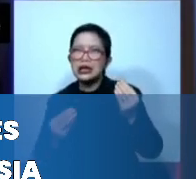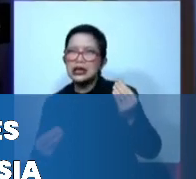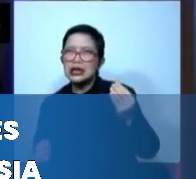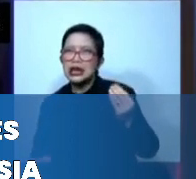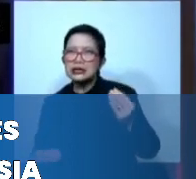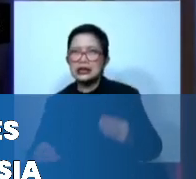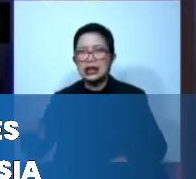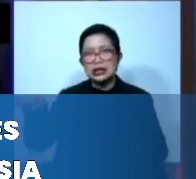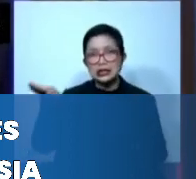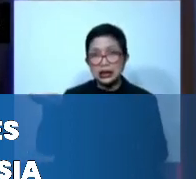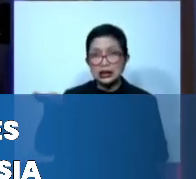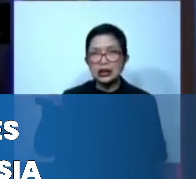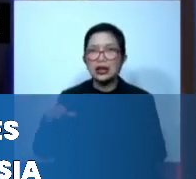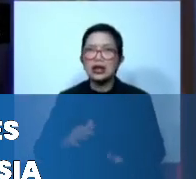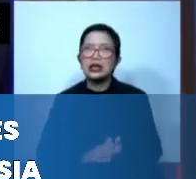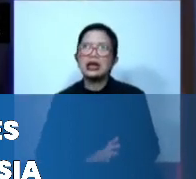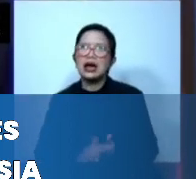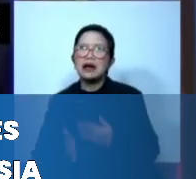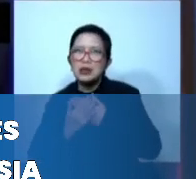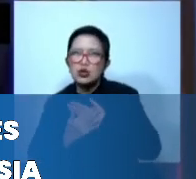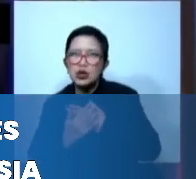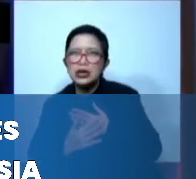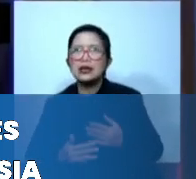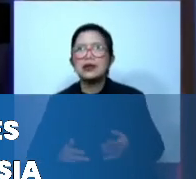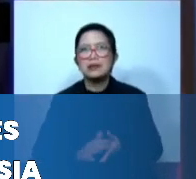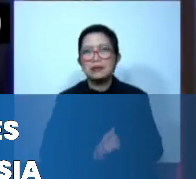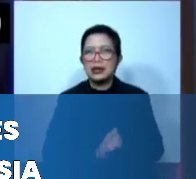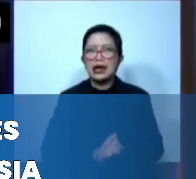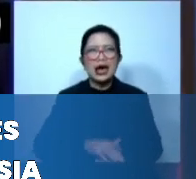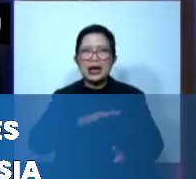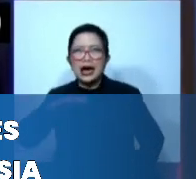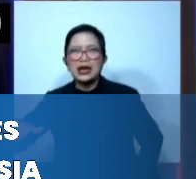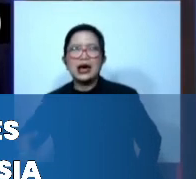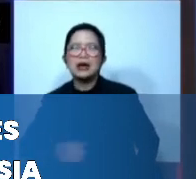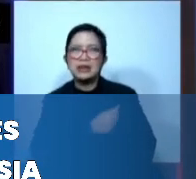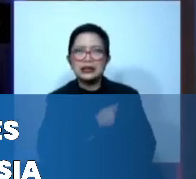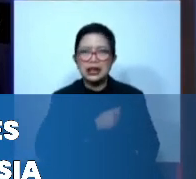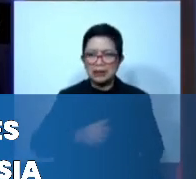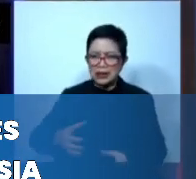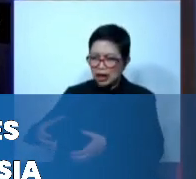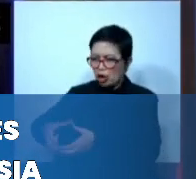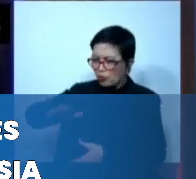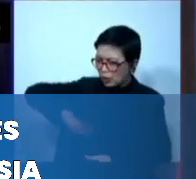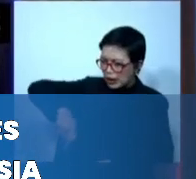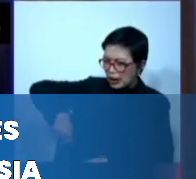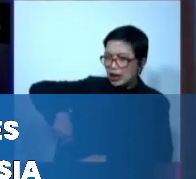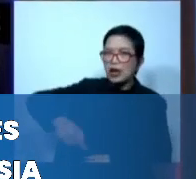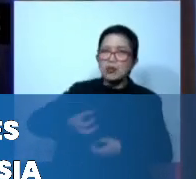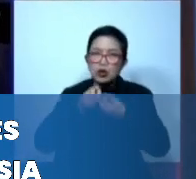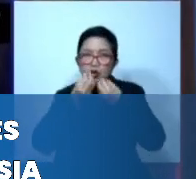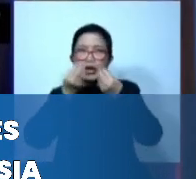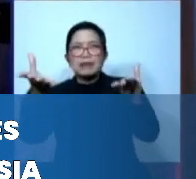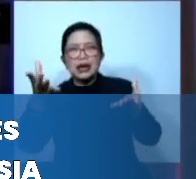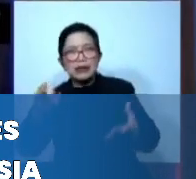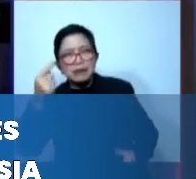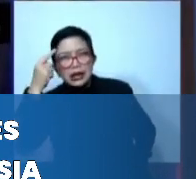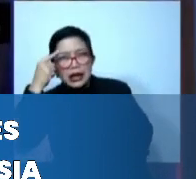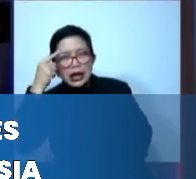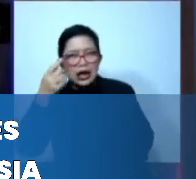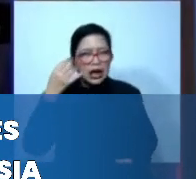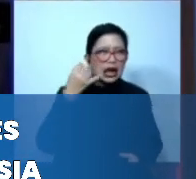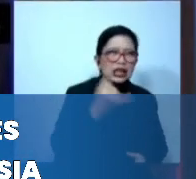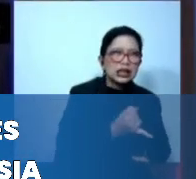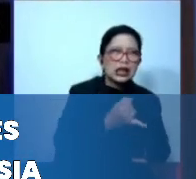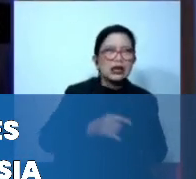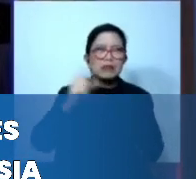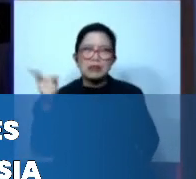pada anak-anak bangsa, yang peduli pada mereka yang termarginalkan. Ketika mereka mengungkapkan pendapat, ketika mereka mengkritik pemerintah,